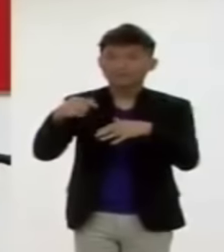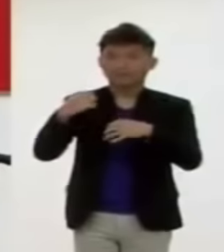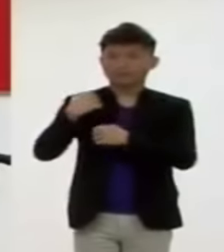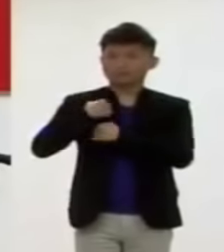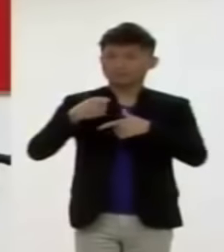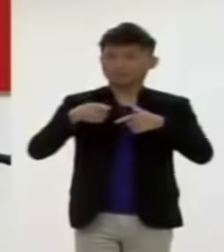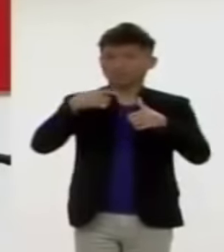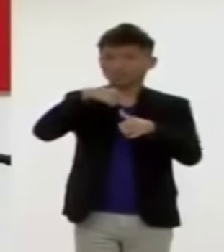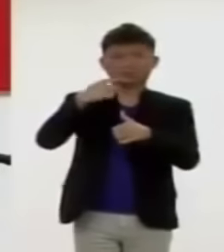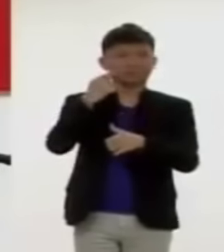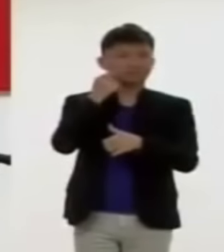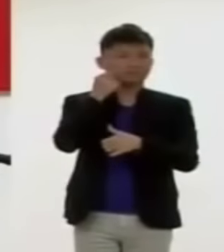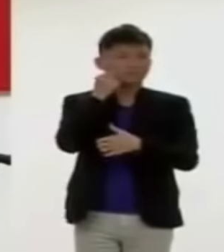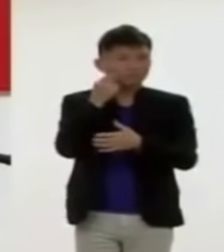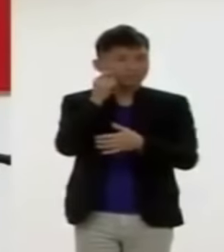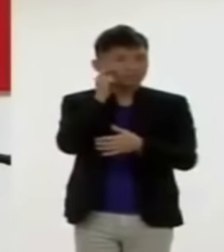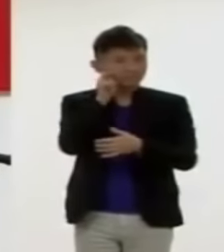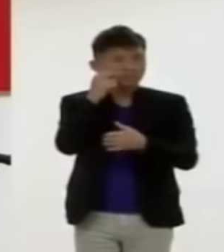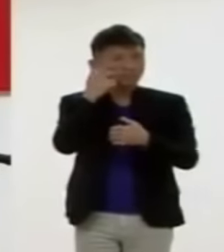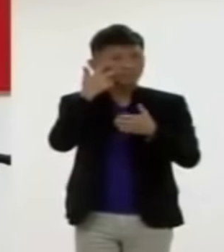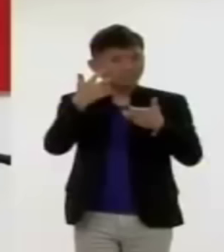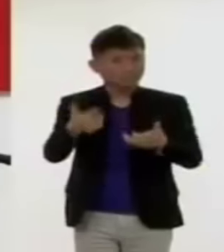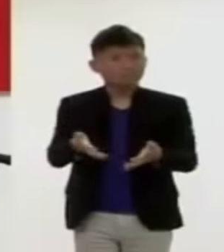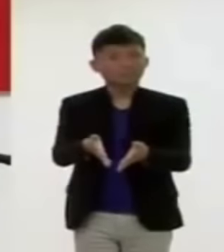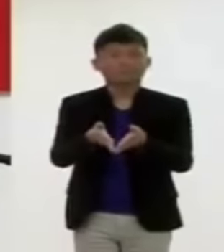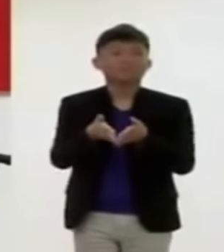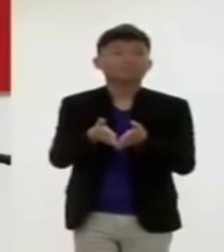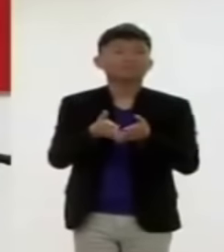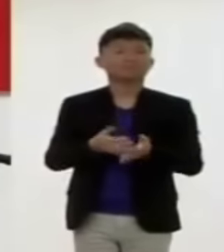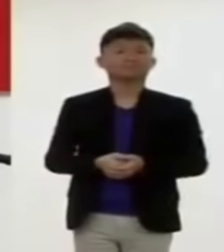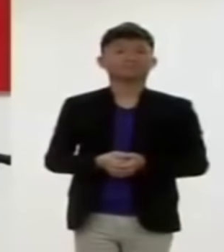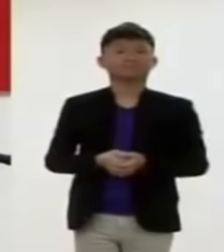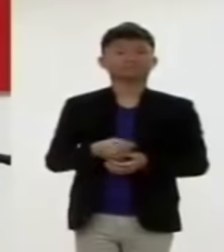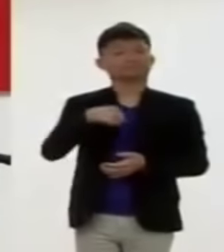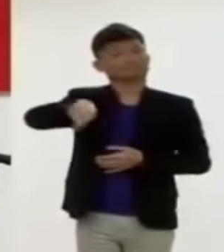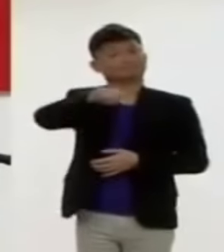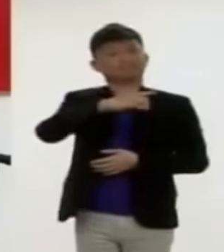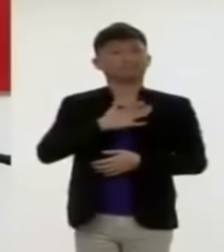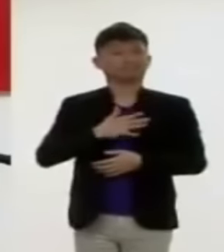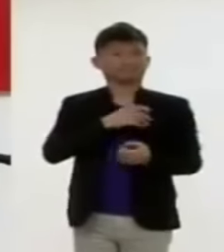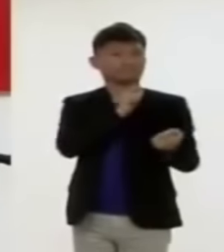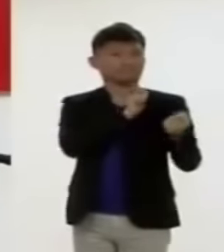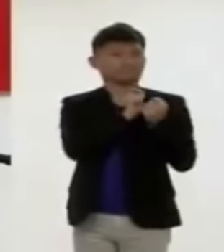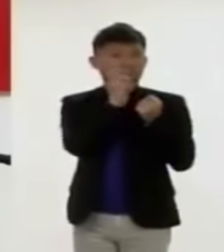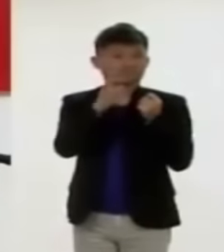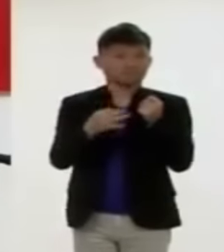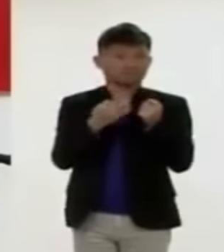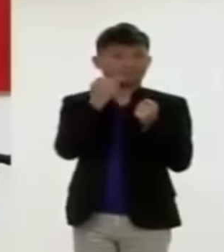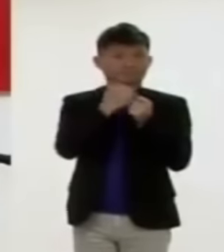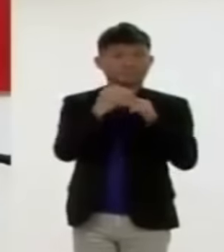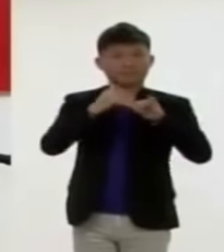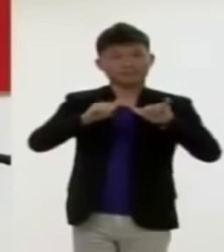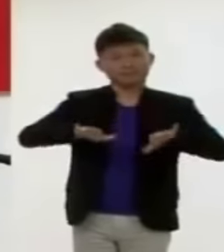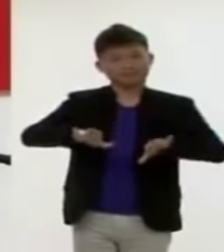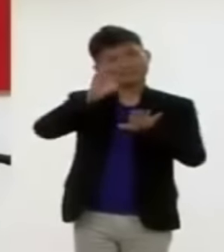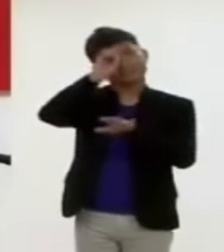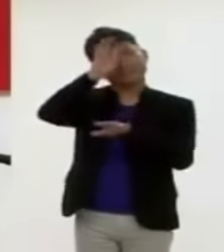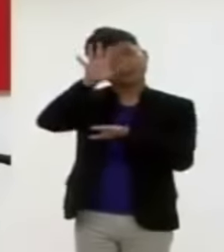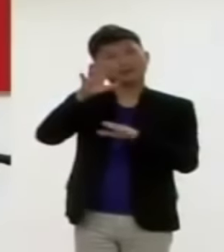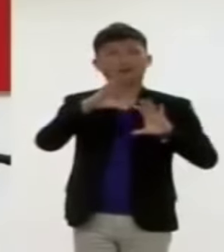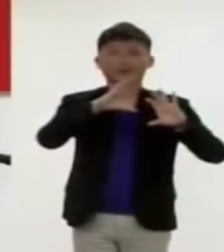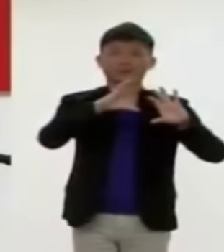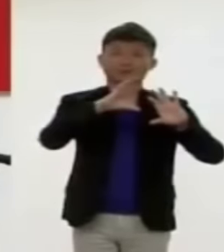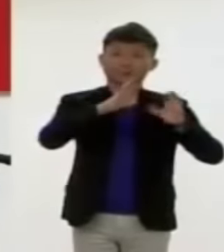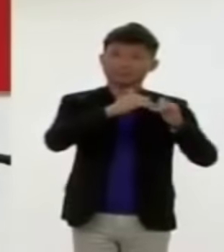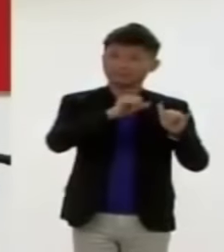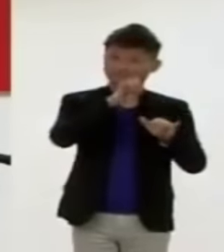严。我们都知道，这些年民进党跟国民党因